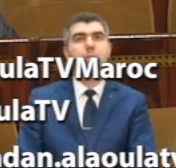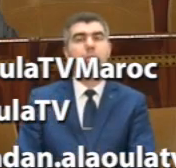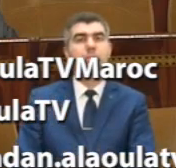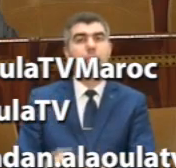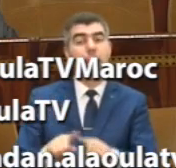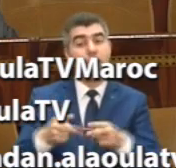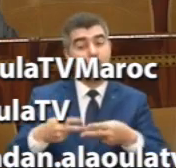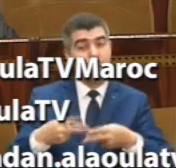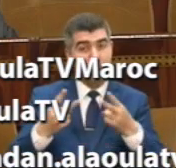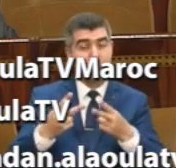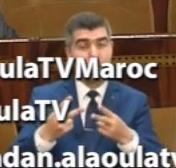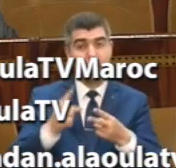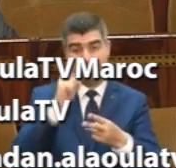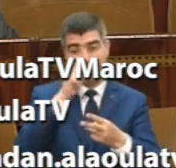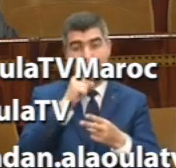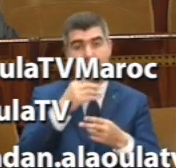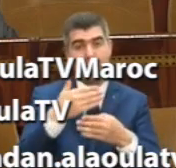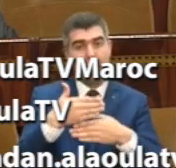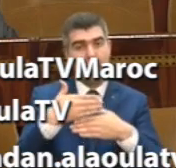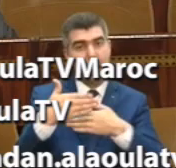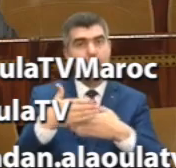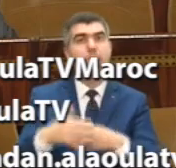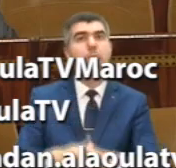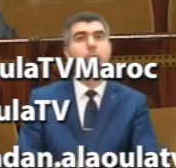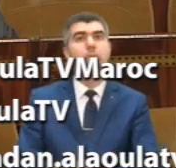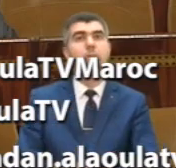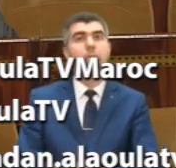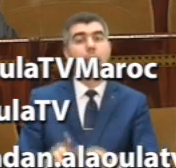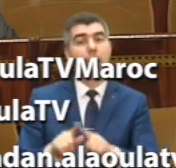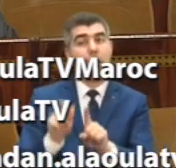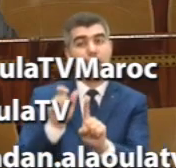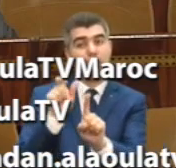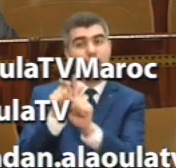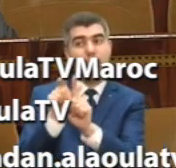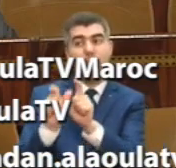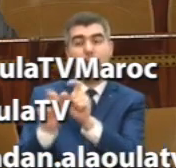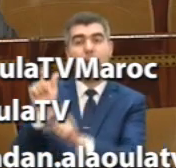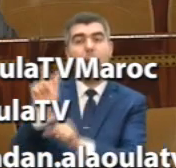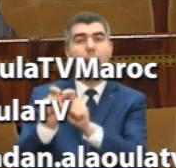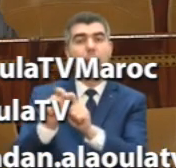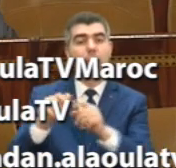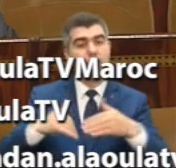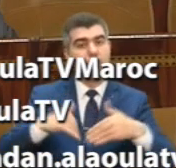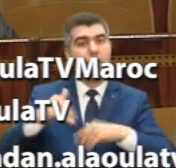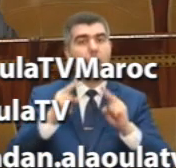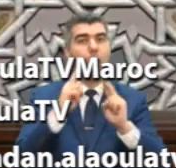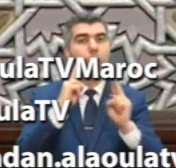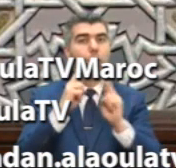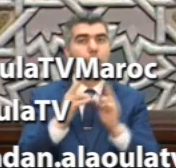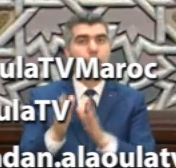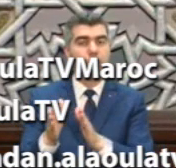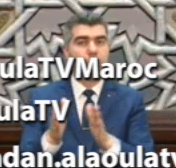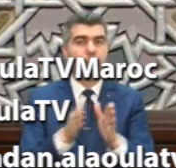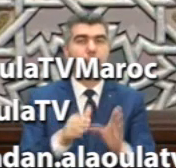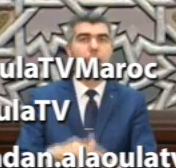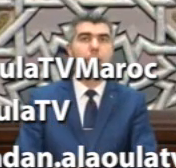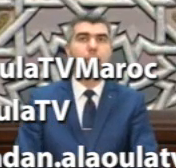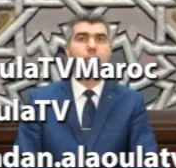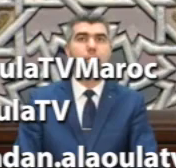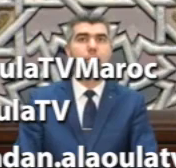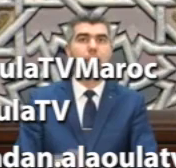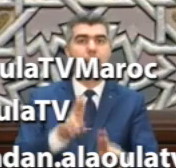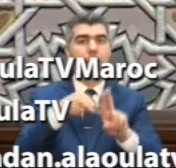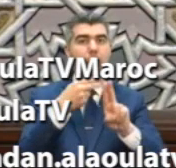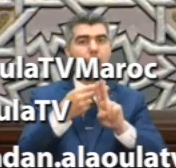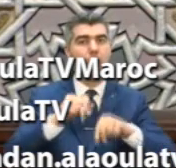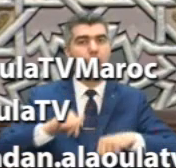التي ستتخذونها من أجل سلامة وأمن مستعملي هذه الطرق، وشكرا. شكرا،